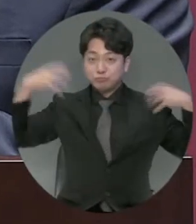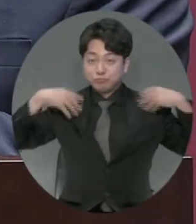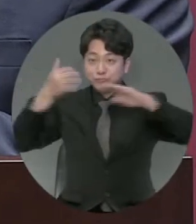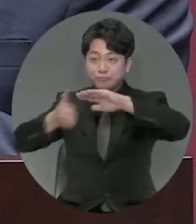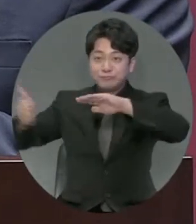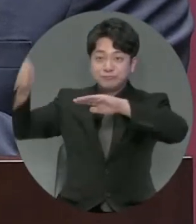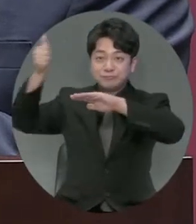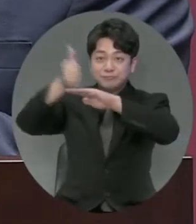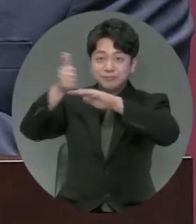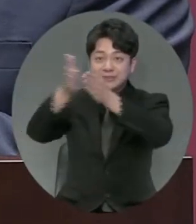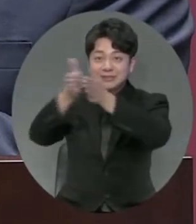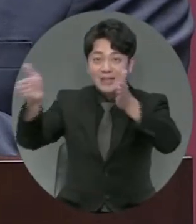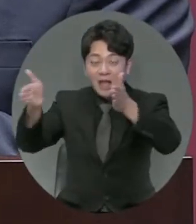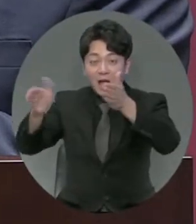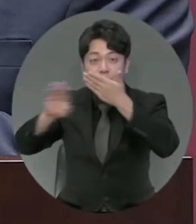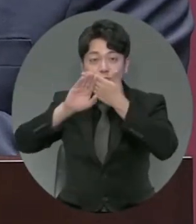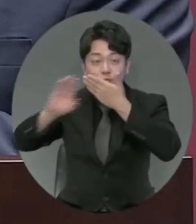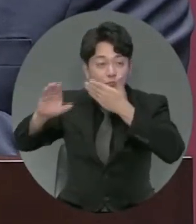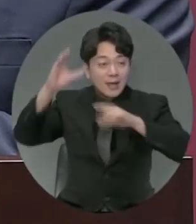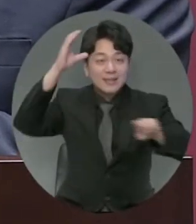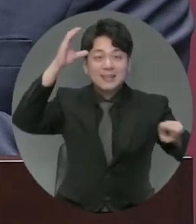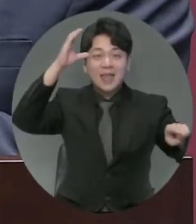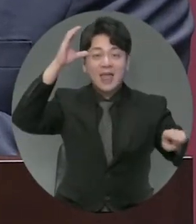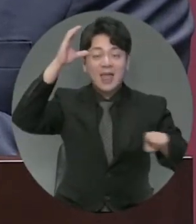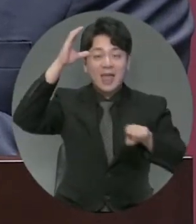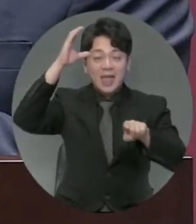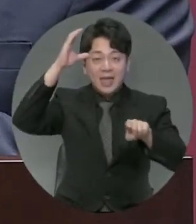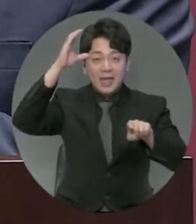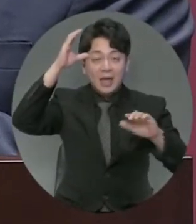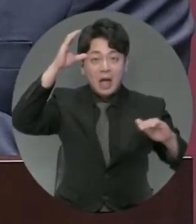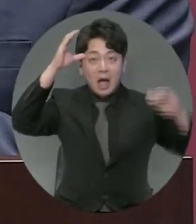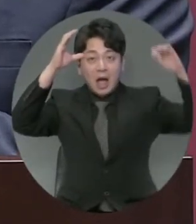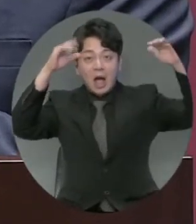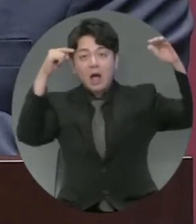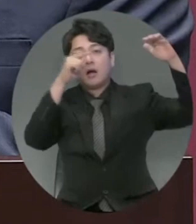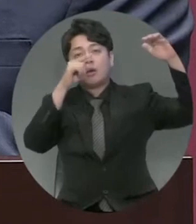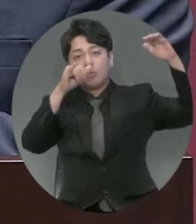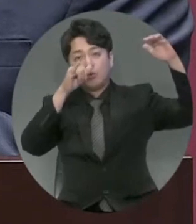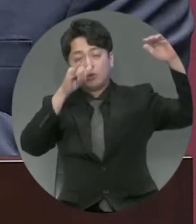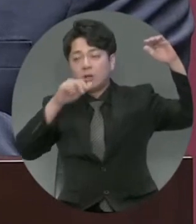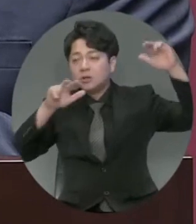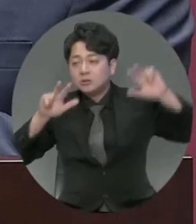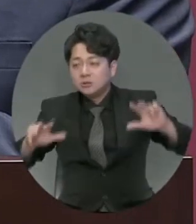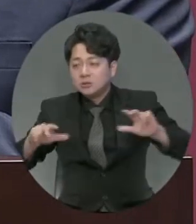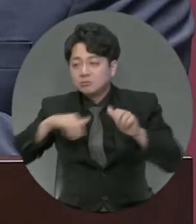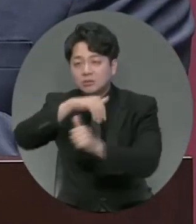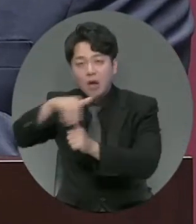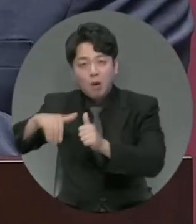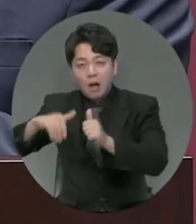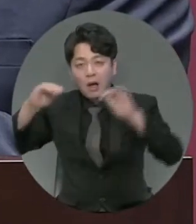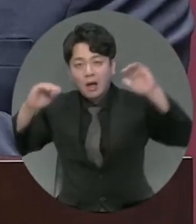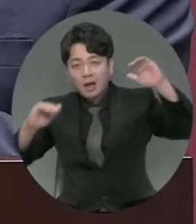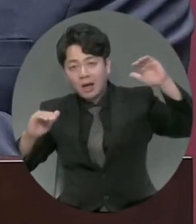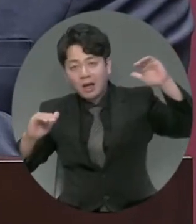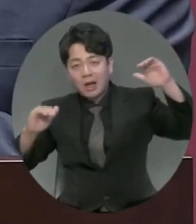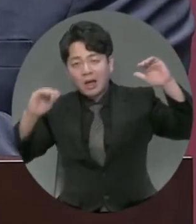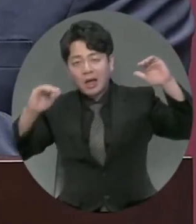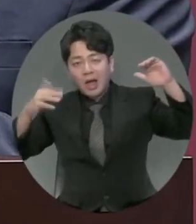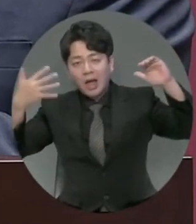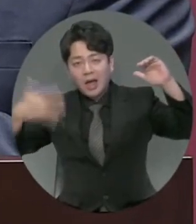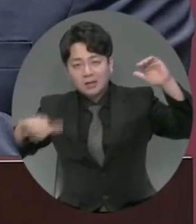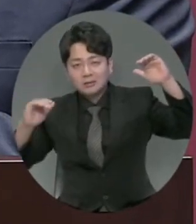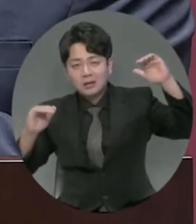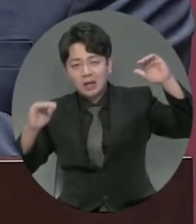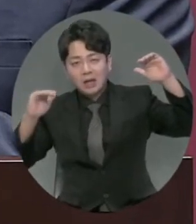기대치가 현재의 전체적인 대내외적인 상황에 비추어서 충분히 그